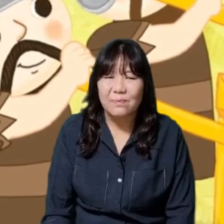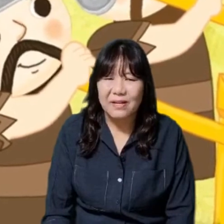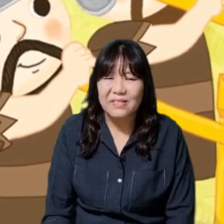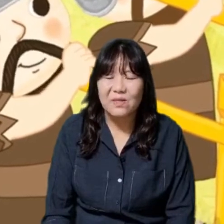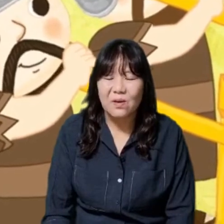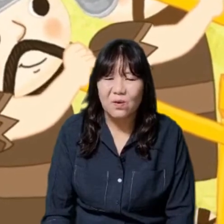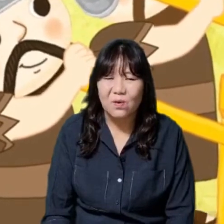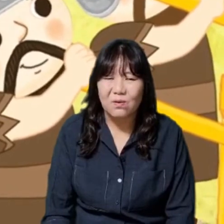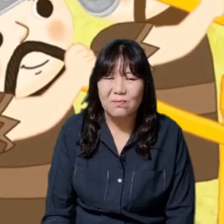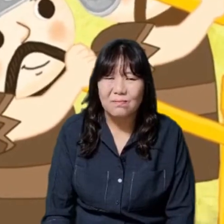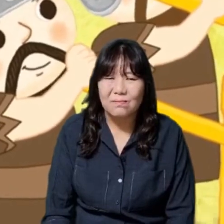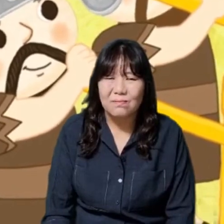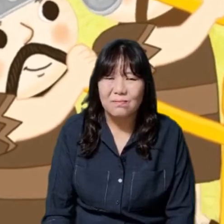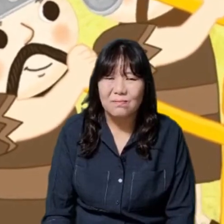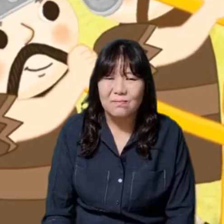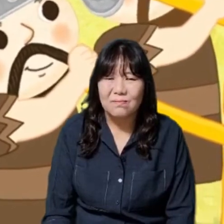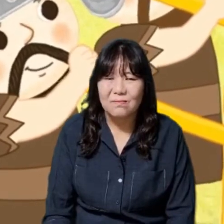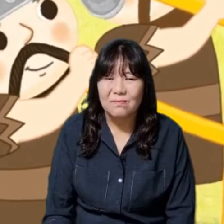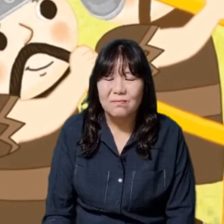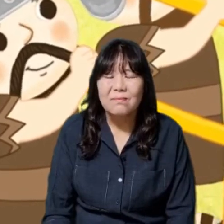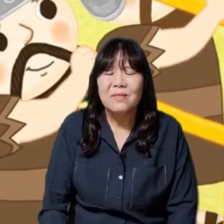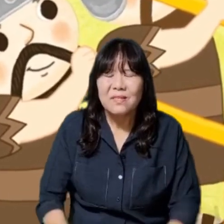것을 말했어요.